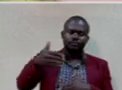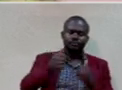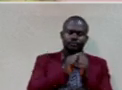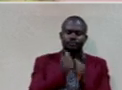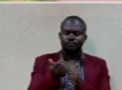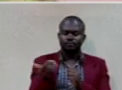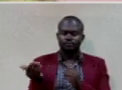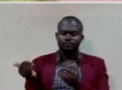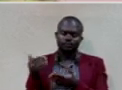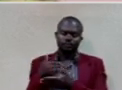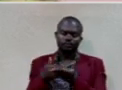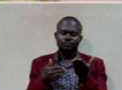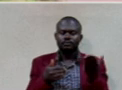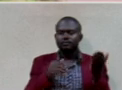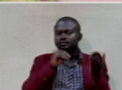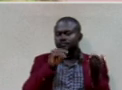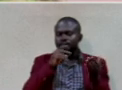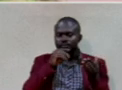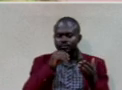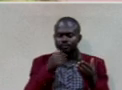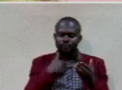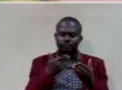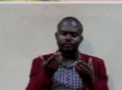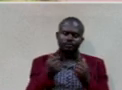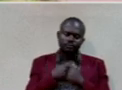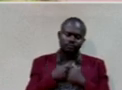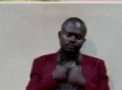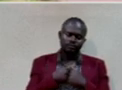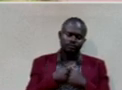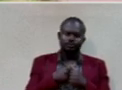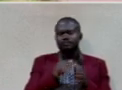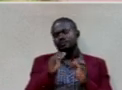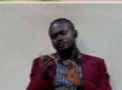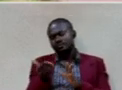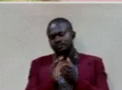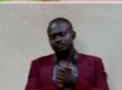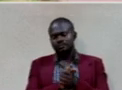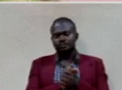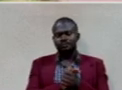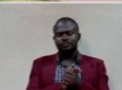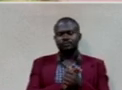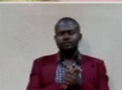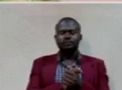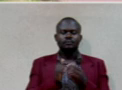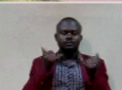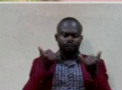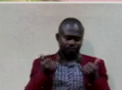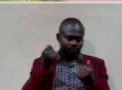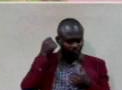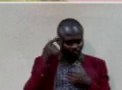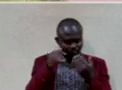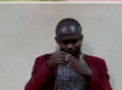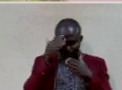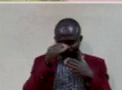n'abana, nta mugabo ngira nyine, ntawe yarapfuye. Ubwo ariko